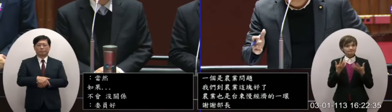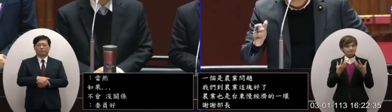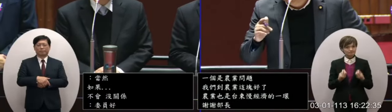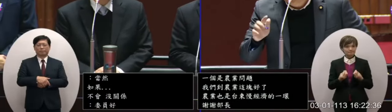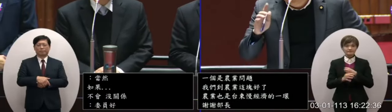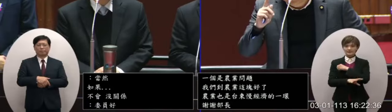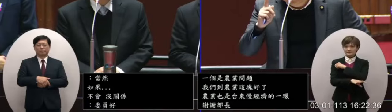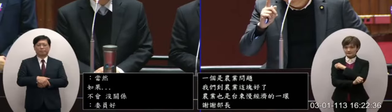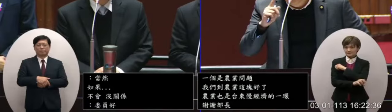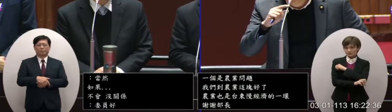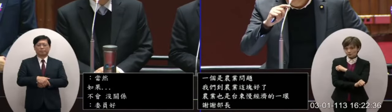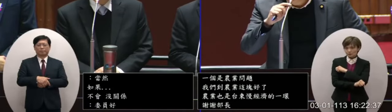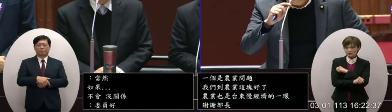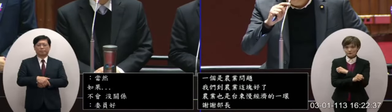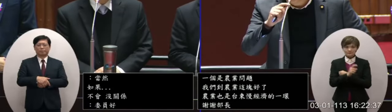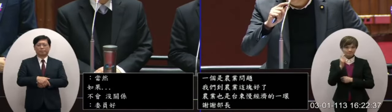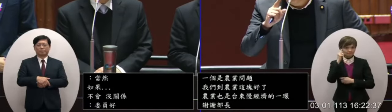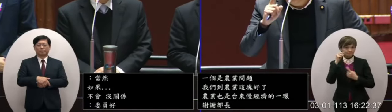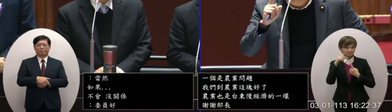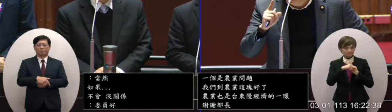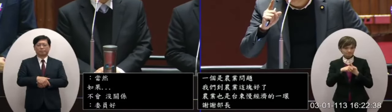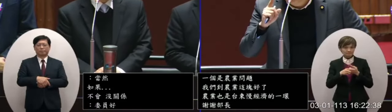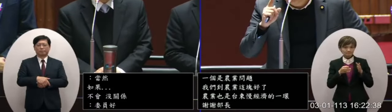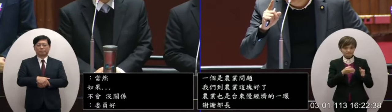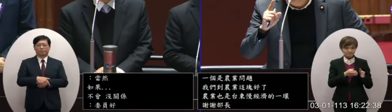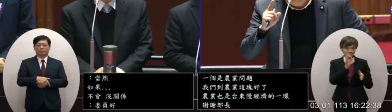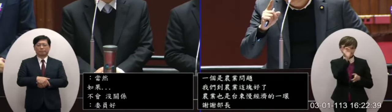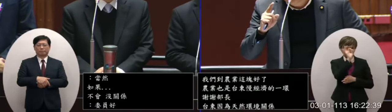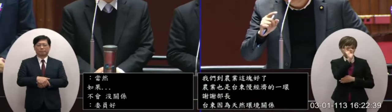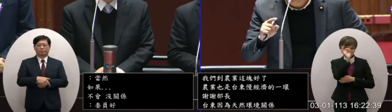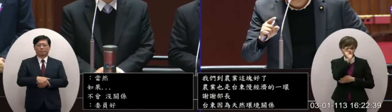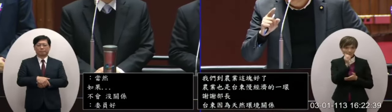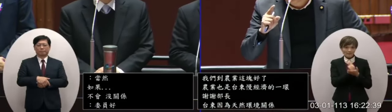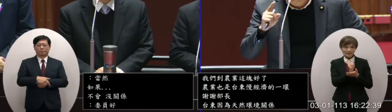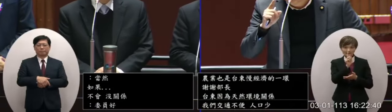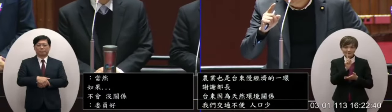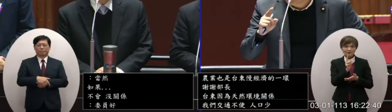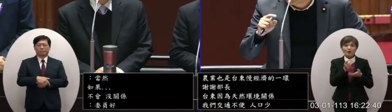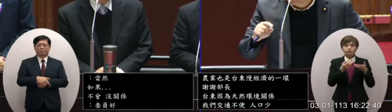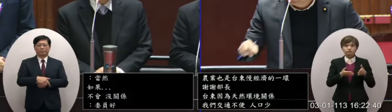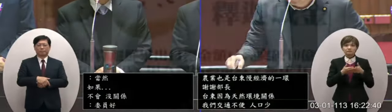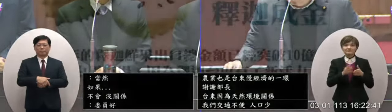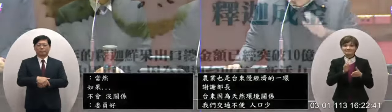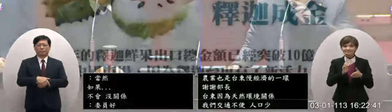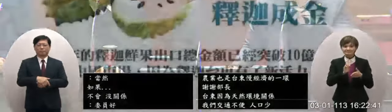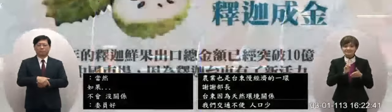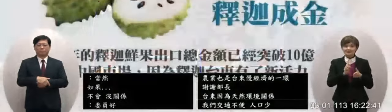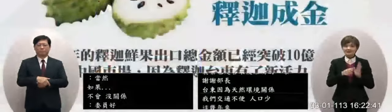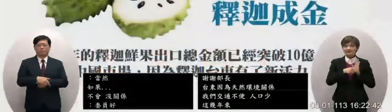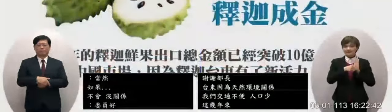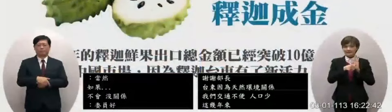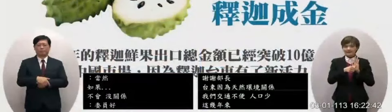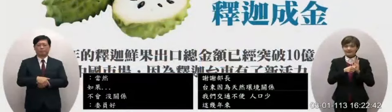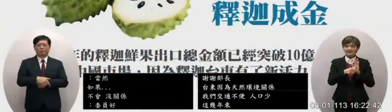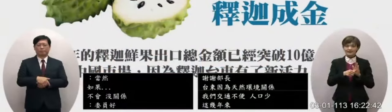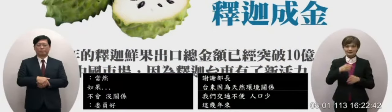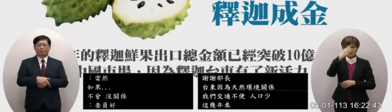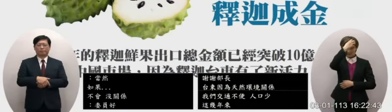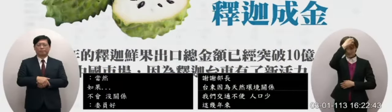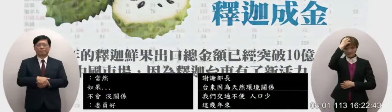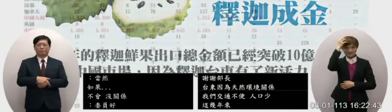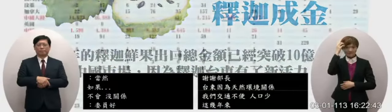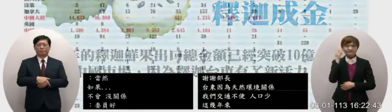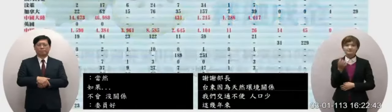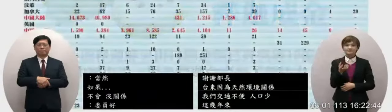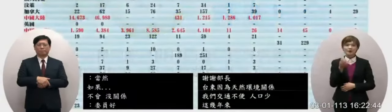这几年来，我们找到了一个可以代表台东很重要的一个经济产物，就是释迦哦。我们台东县